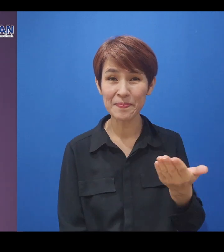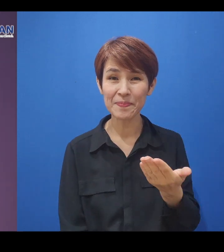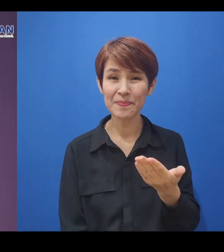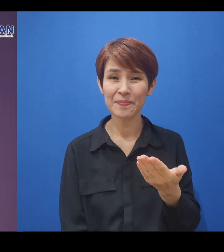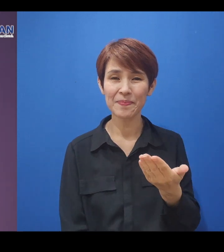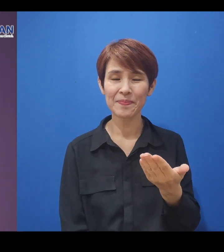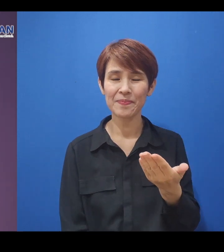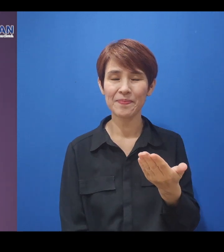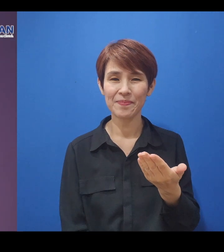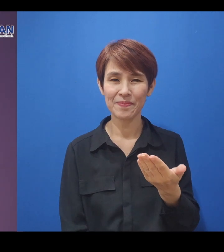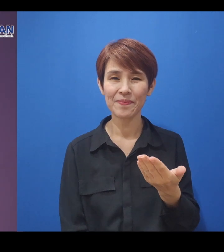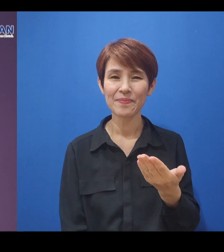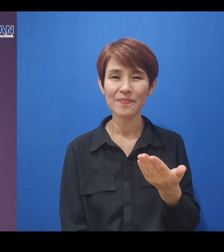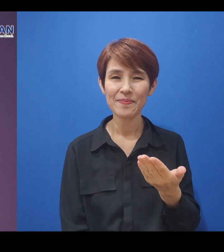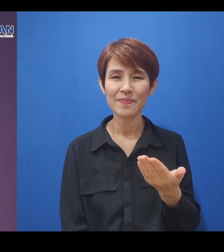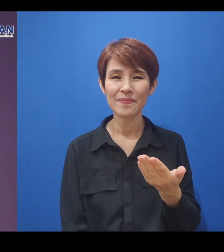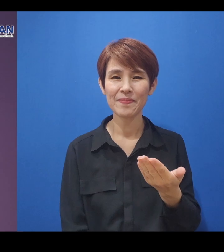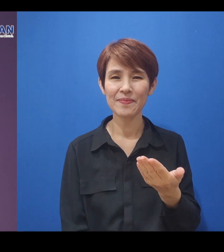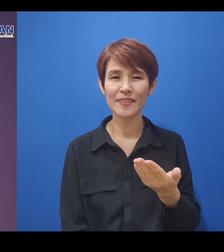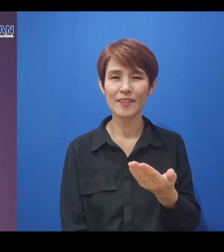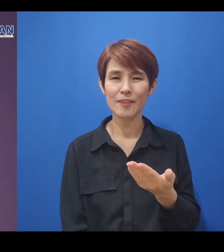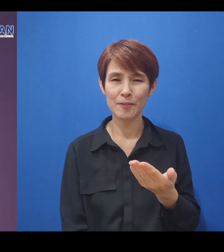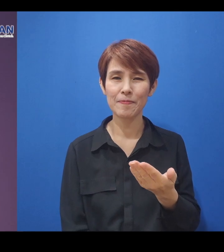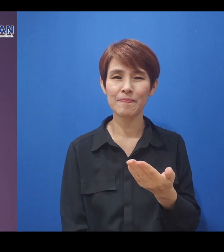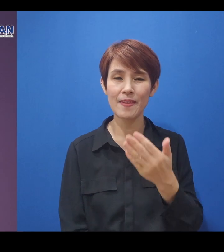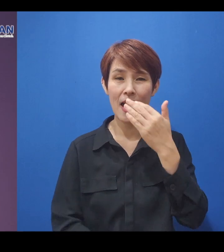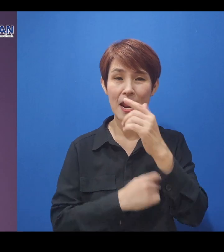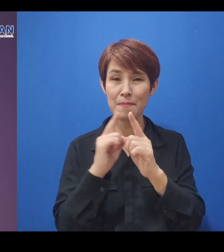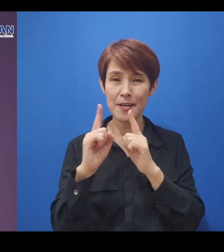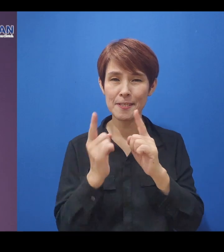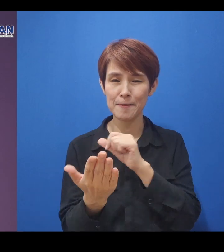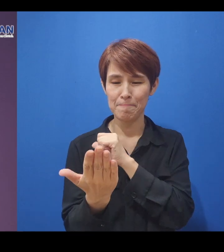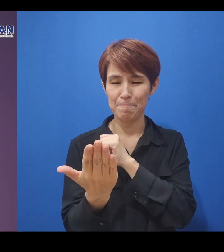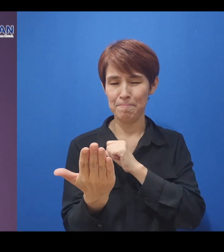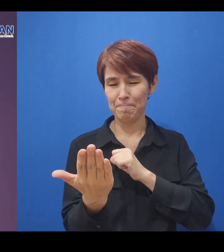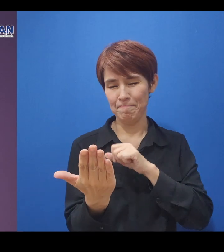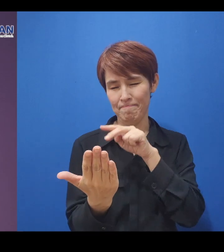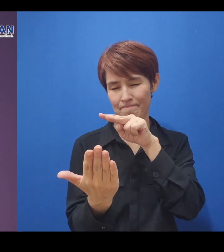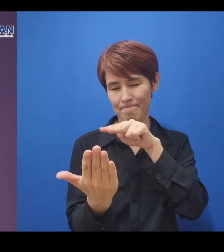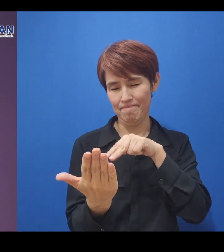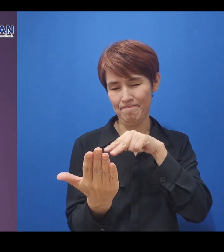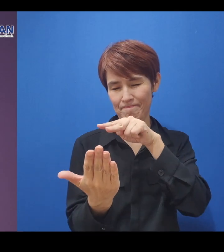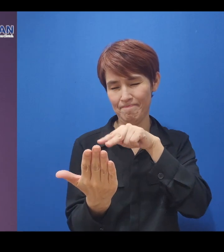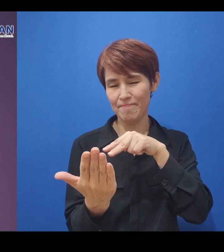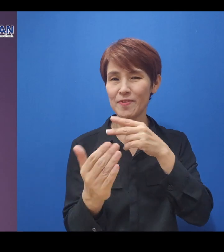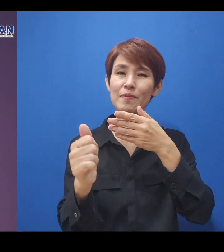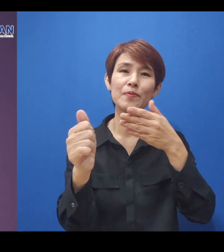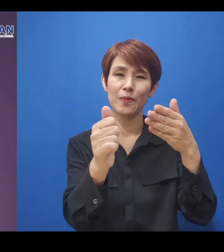생활하시는 중에 좀 인내하는 마음으로 말씀 앞에 앉아보세요.